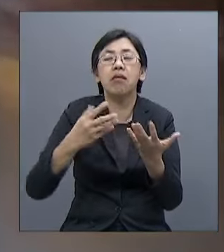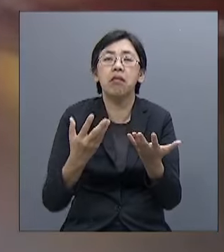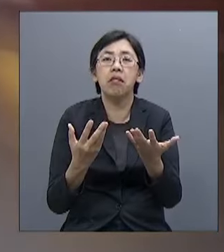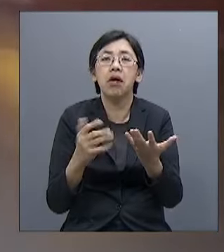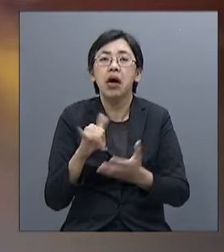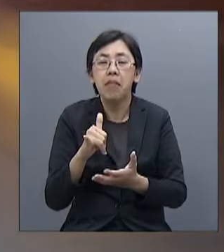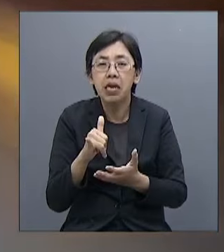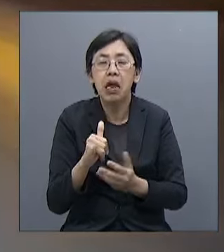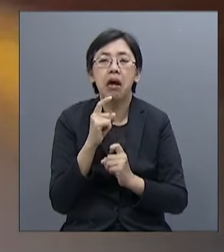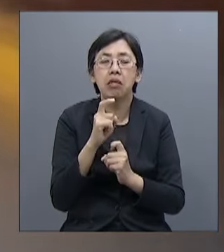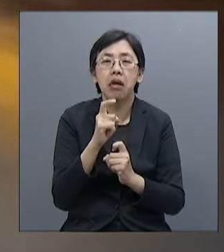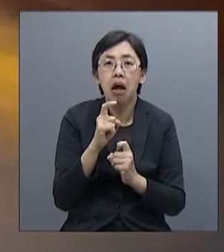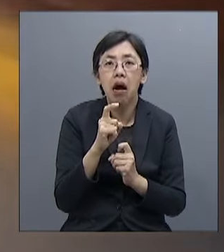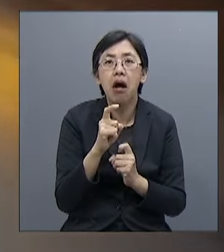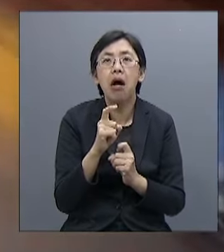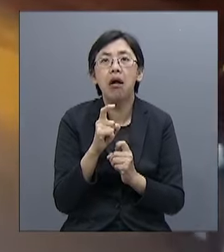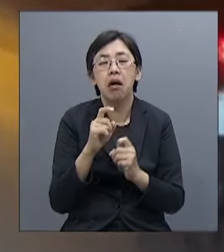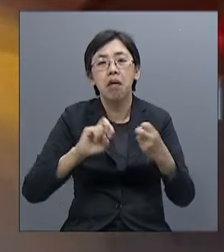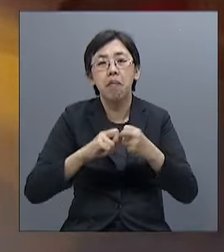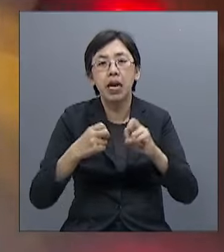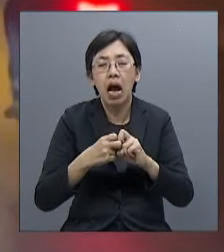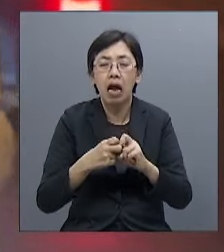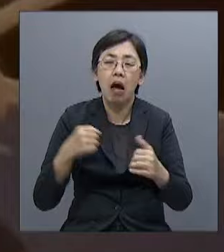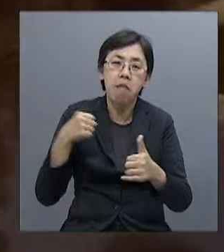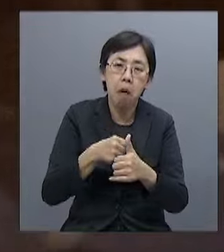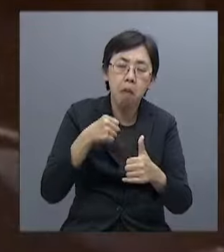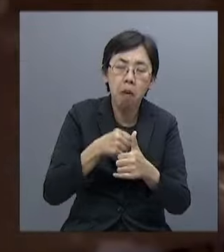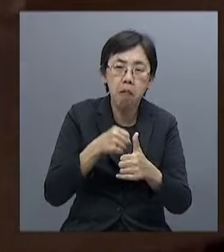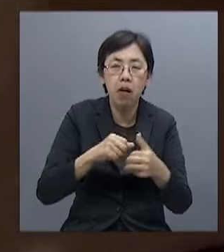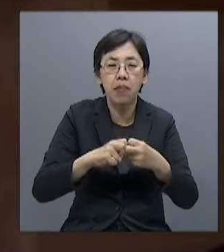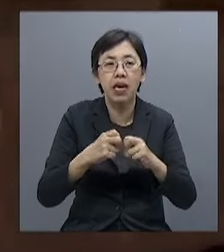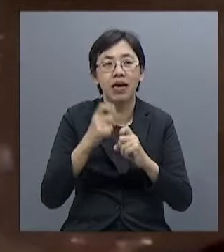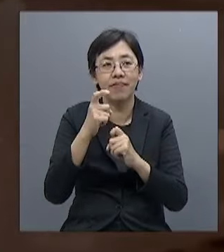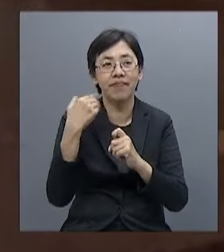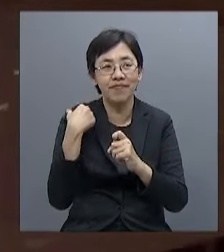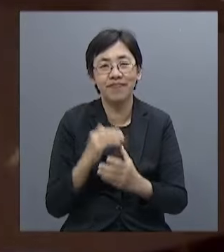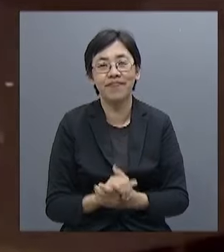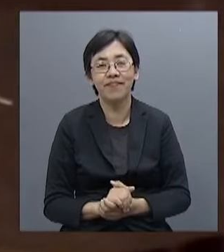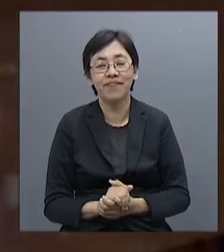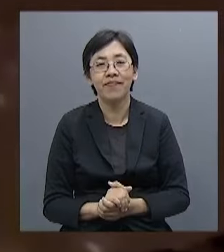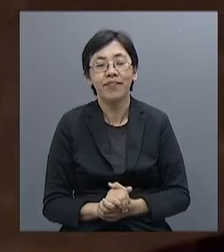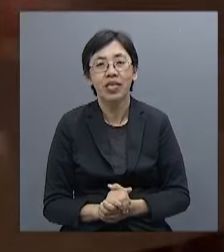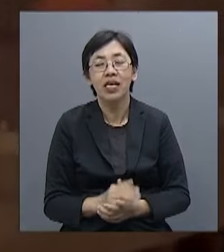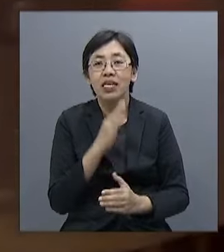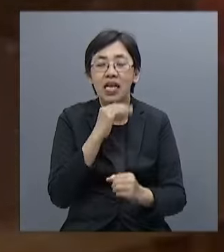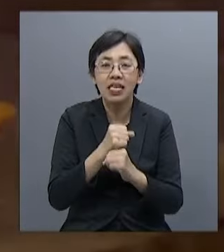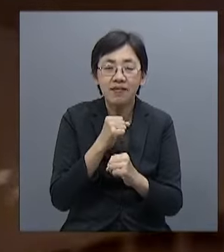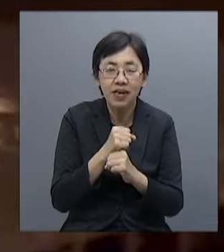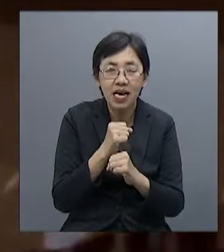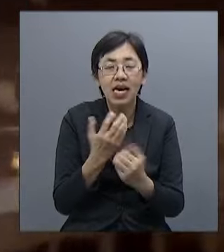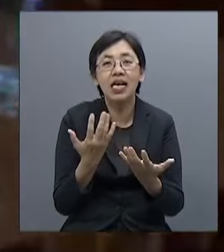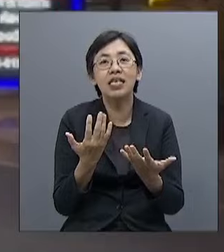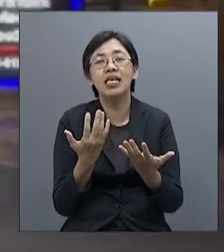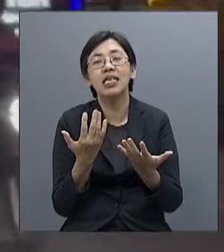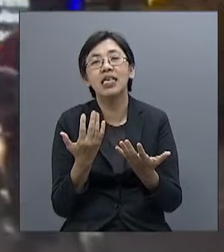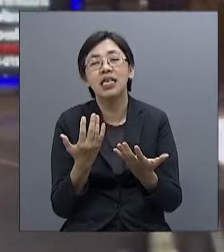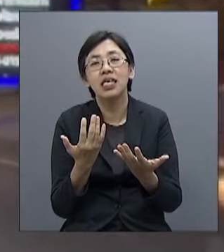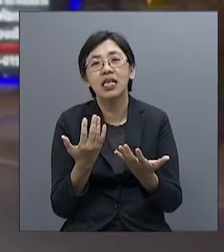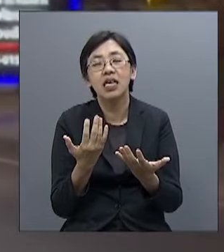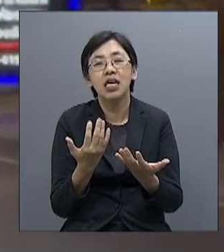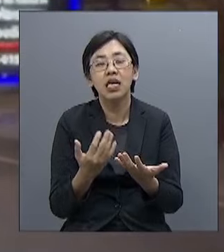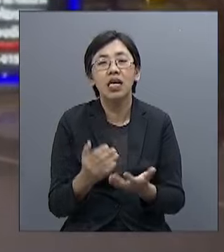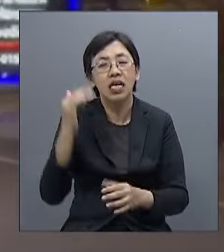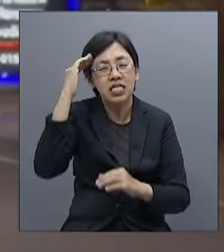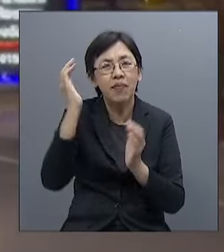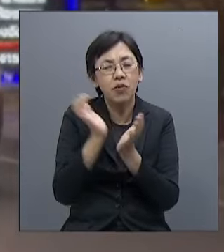สุ่มเสี่ยงที่จะทำให้เกิดการทำร้ายกันได้แต่ถ้าเกิดจะออกมาทำงานมาติวหนังสือตำรวจก็พิจารณาแล้ว